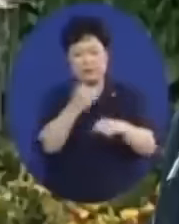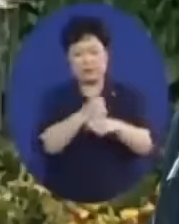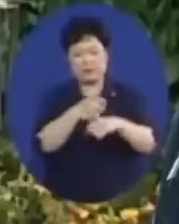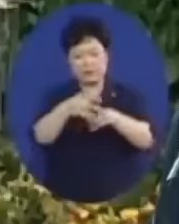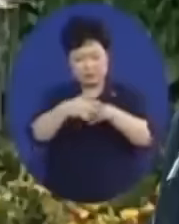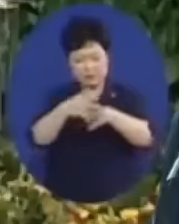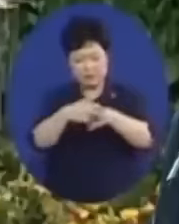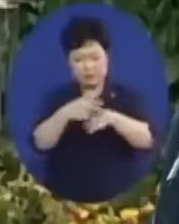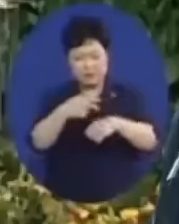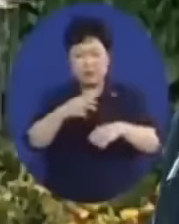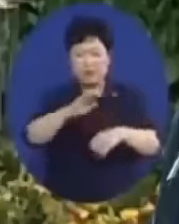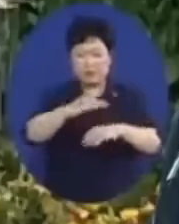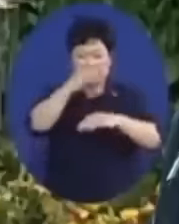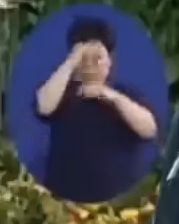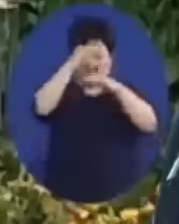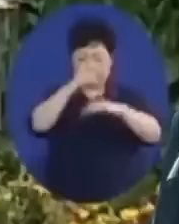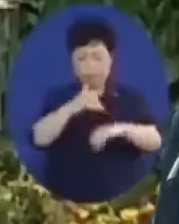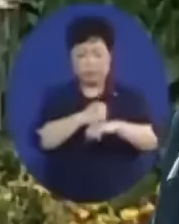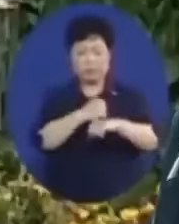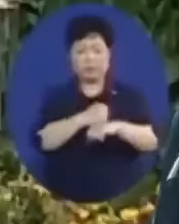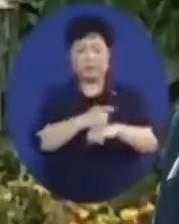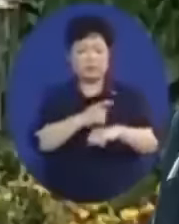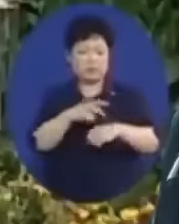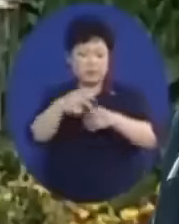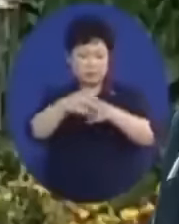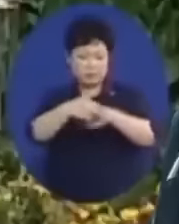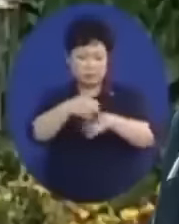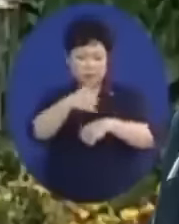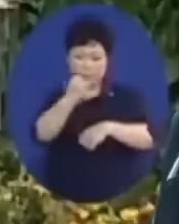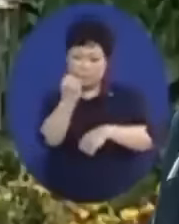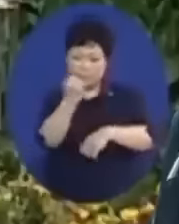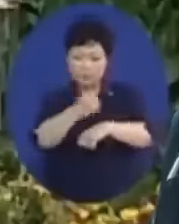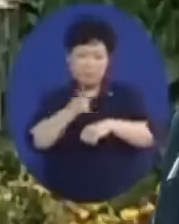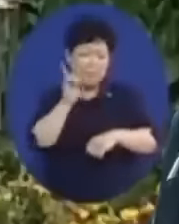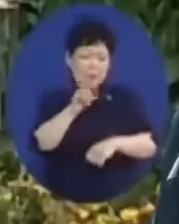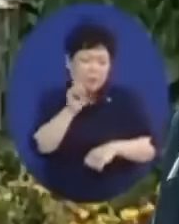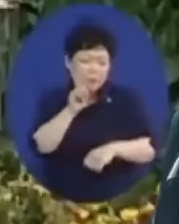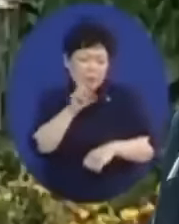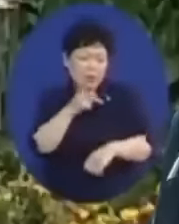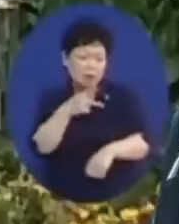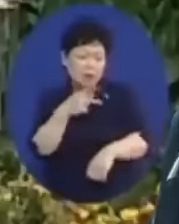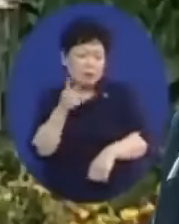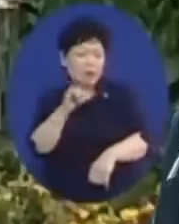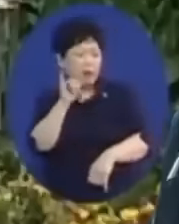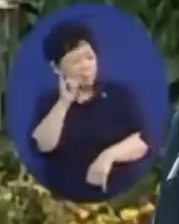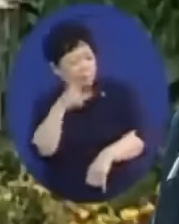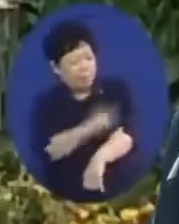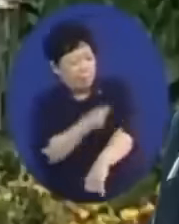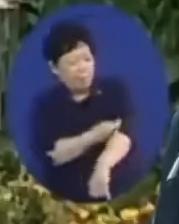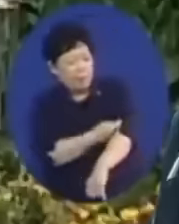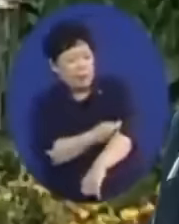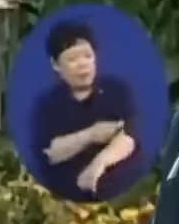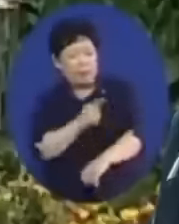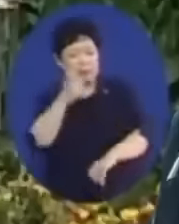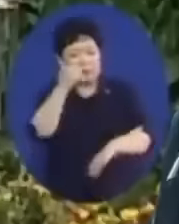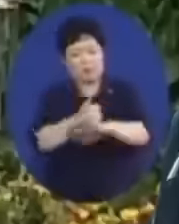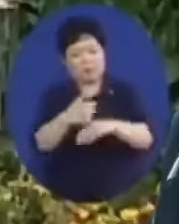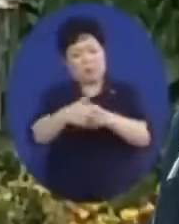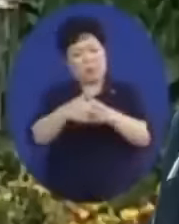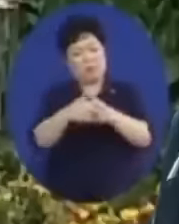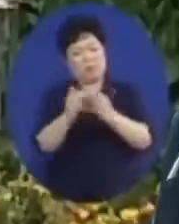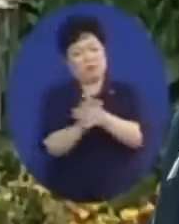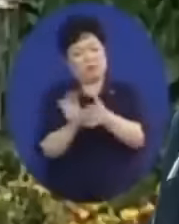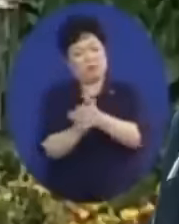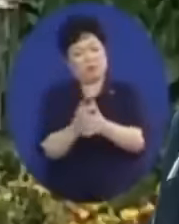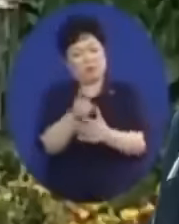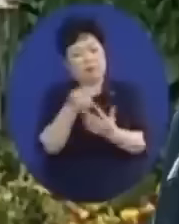레지던트 과정을 거쳐서 의사로 일하면서 매일 마약을 복용했습니다. 나중에는 그 사실이 직장 동료들에게 알려지게 되어